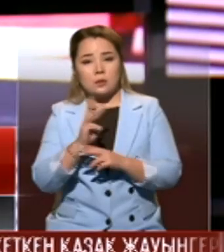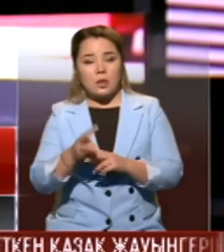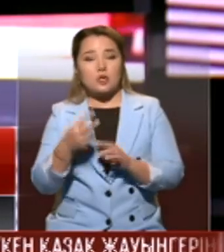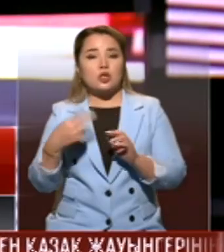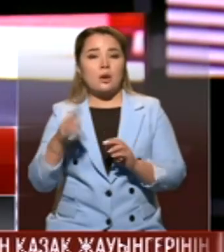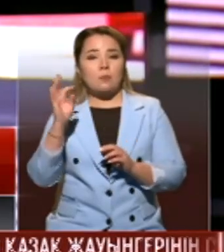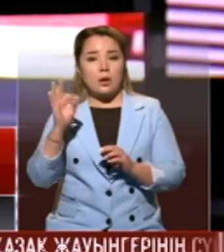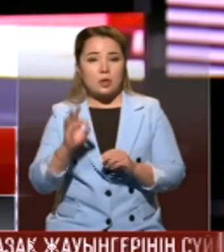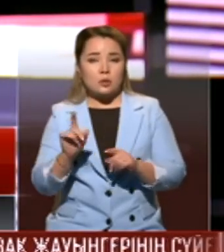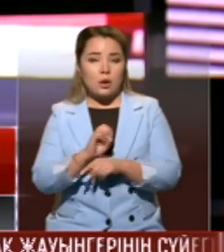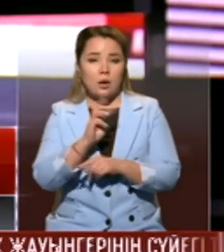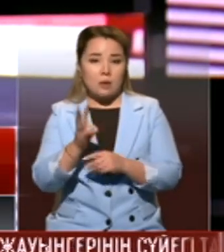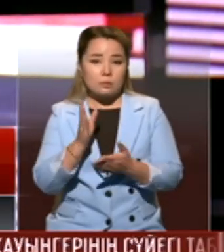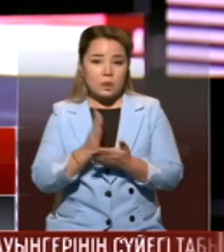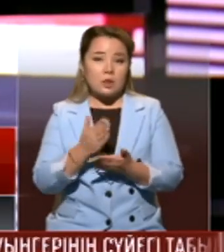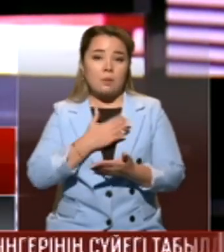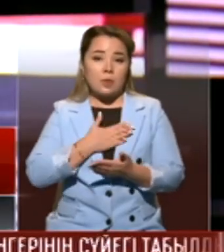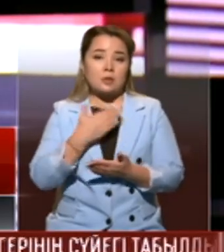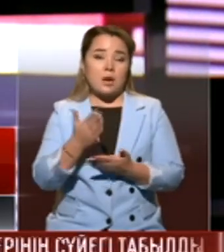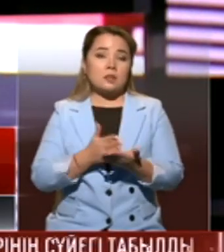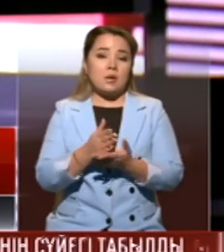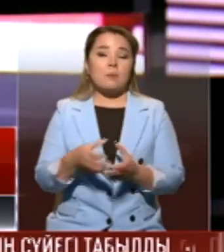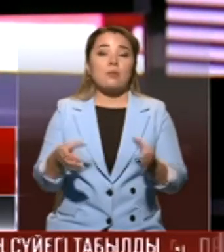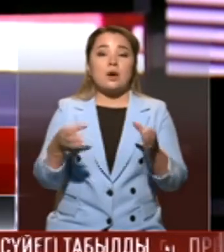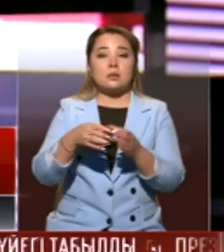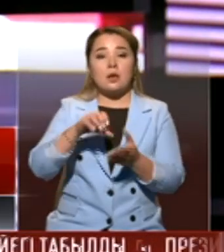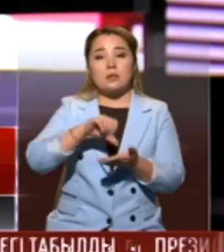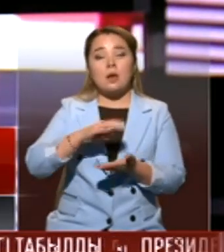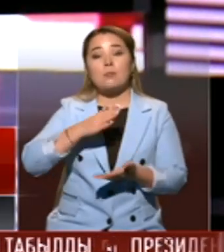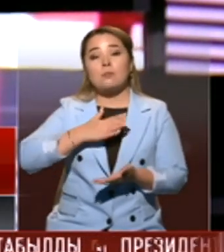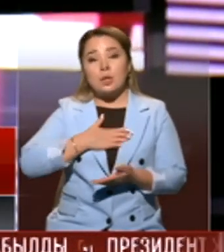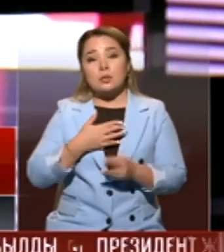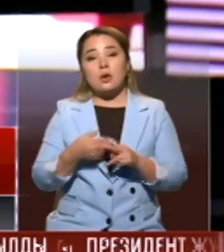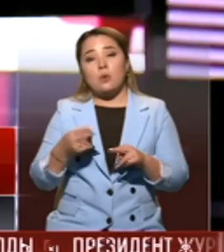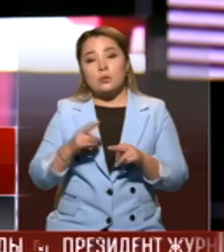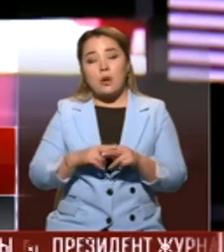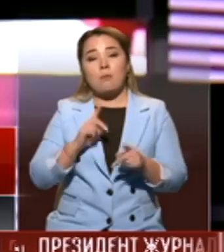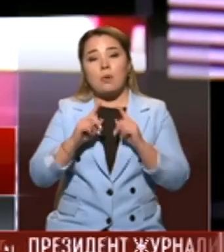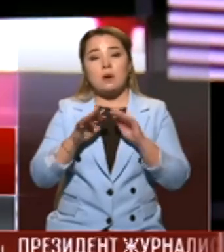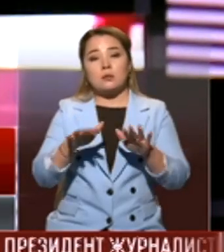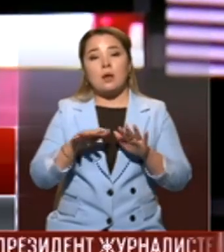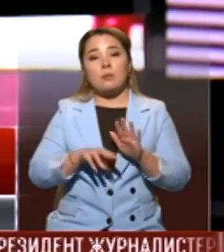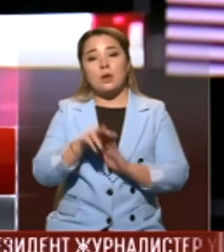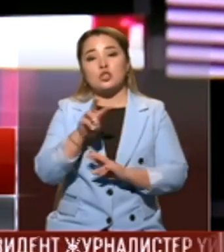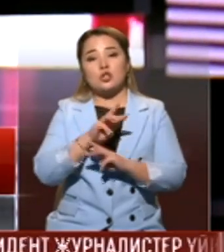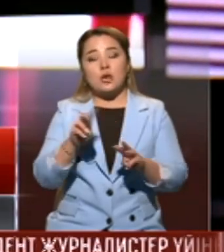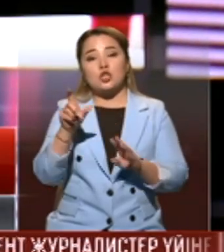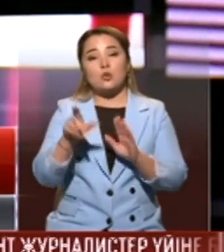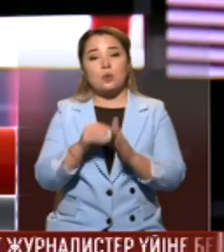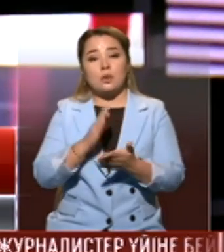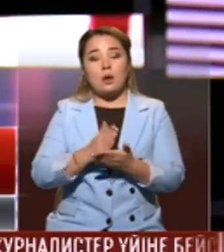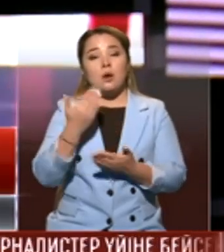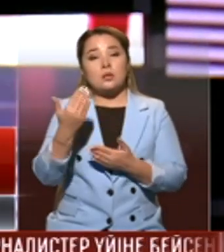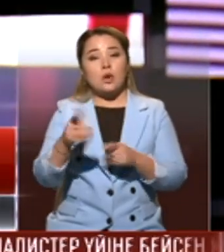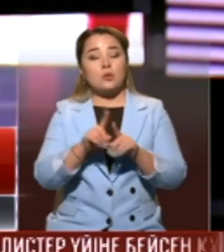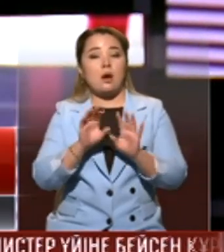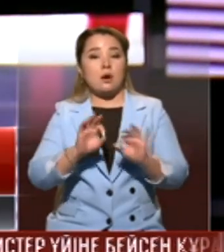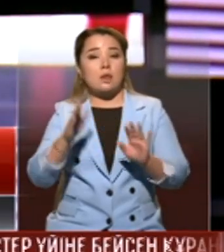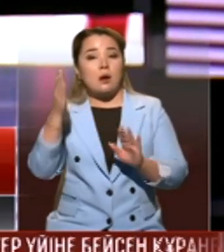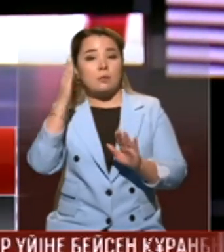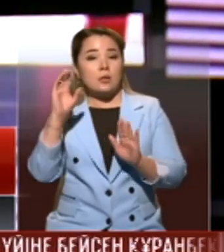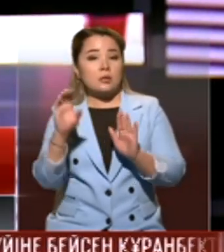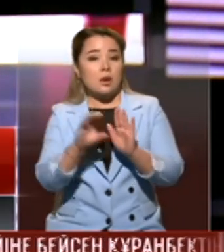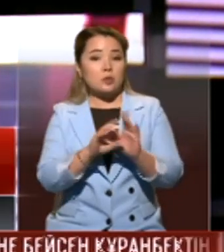мейлі 20% қамтысын, біз саяси партия ретінде, мен парламент мәжілісінің депутаты ретінде олардың айтқан